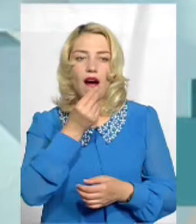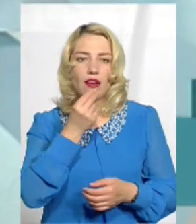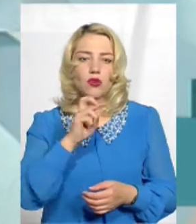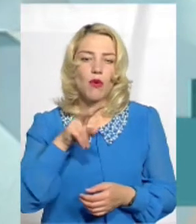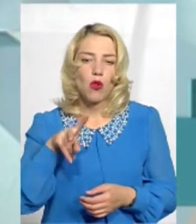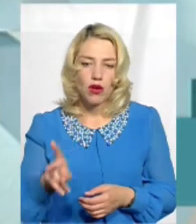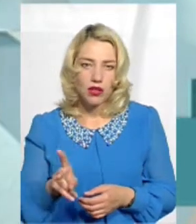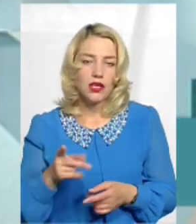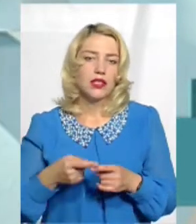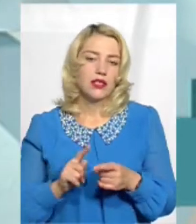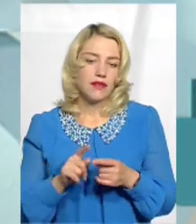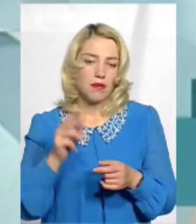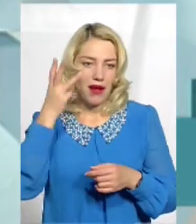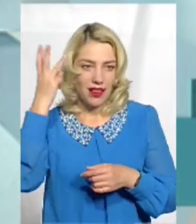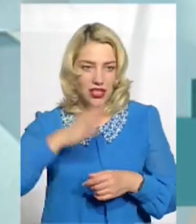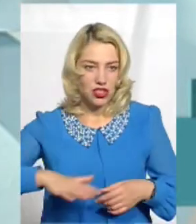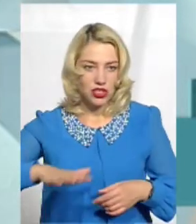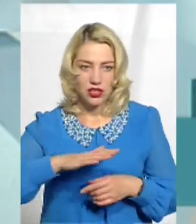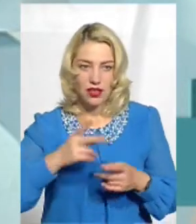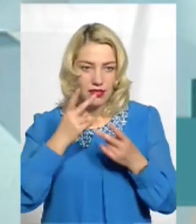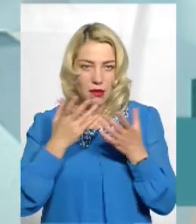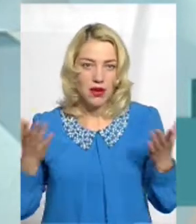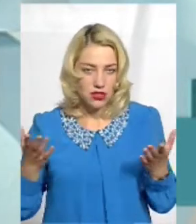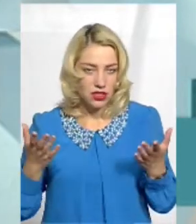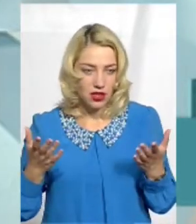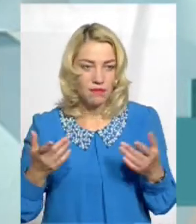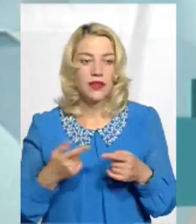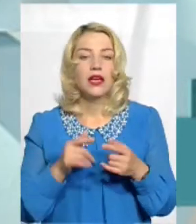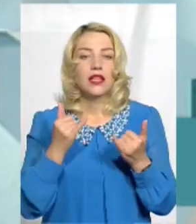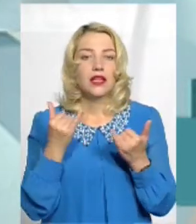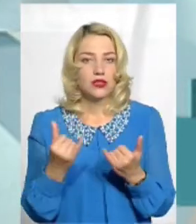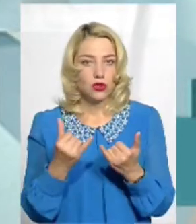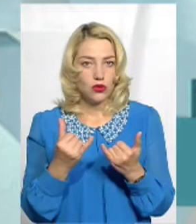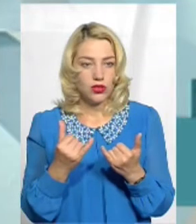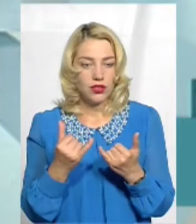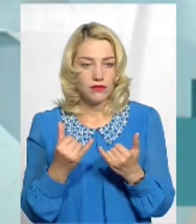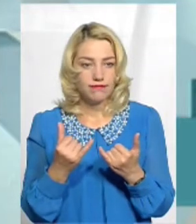харчоблоків, скажімо, Хмельниччина не бачила. І ми на сьогодні